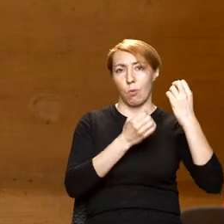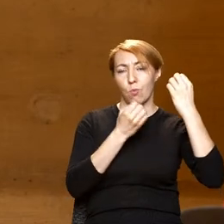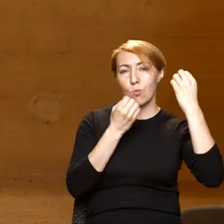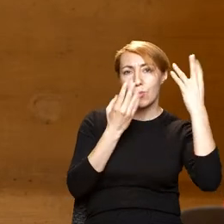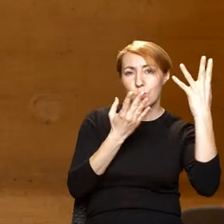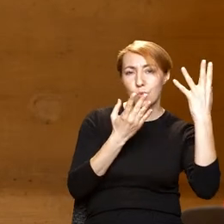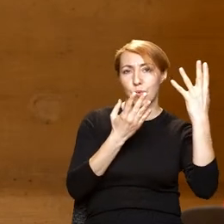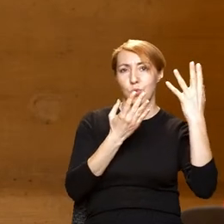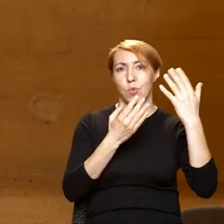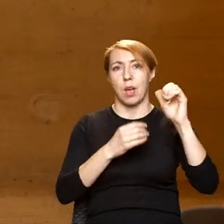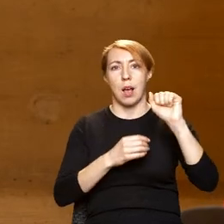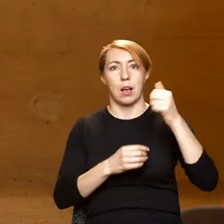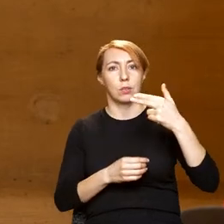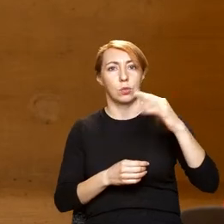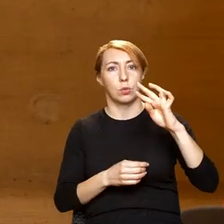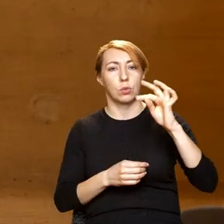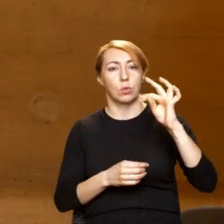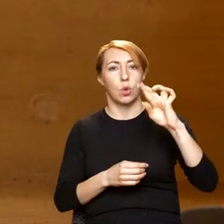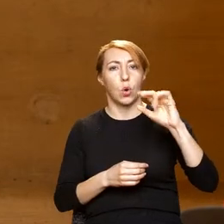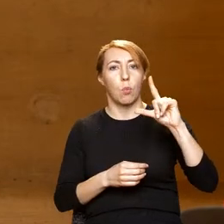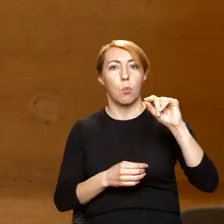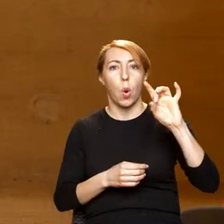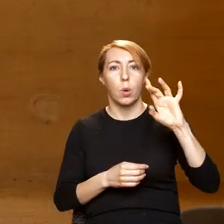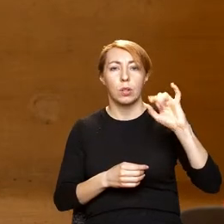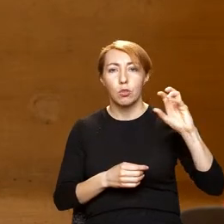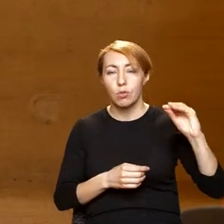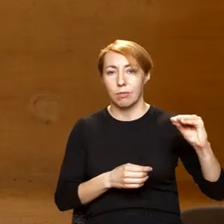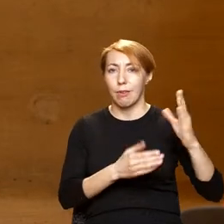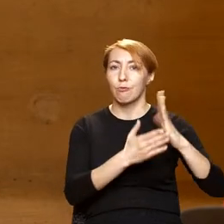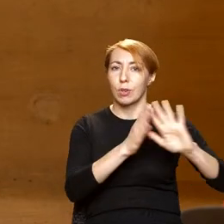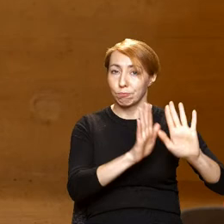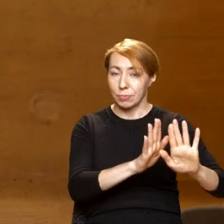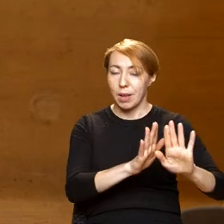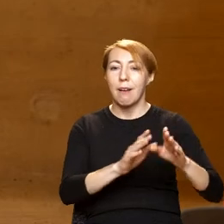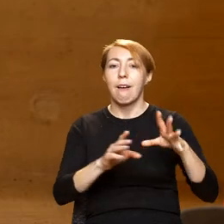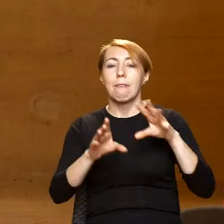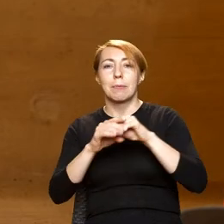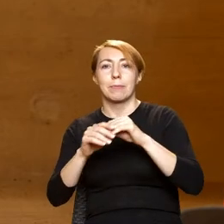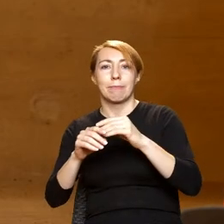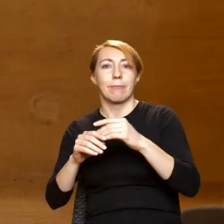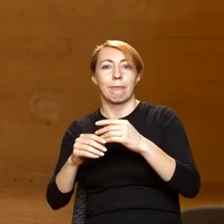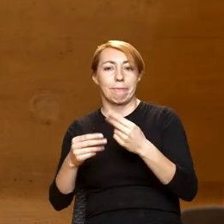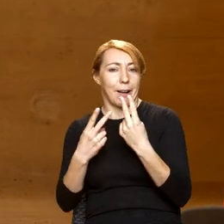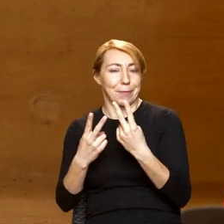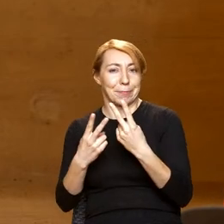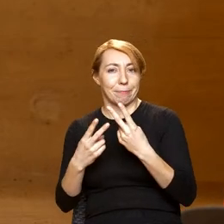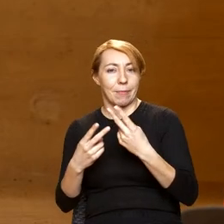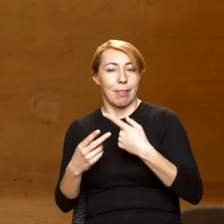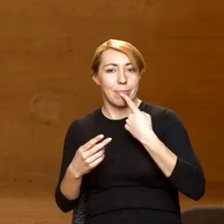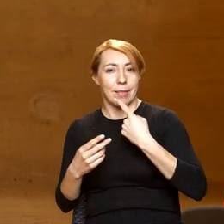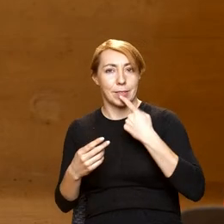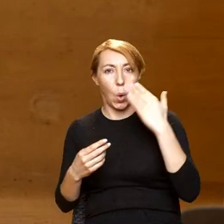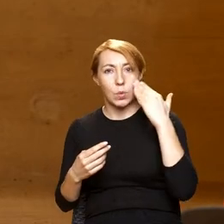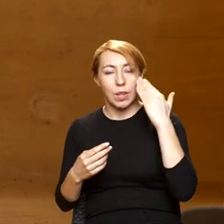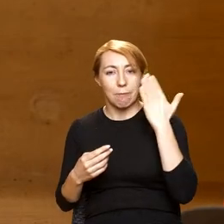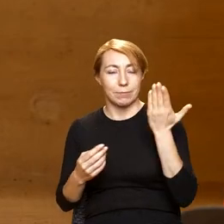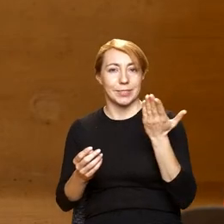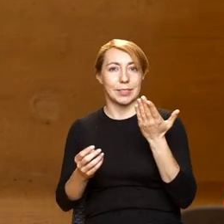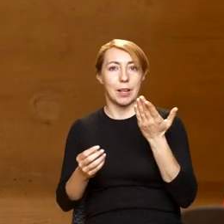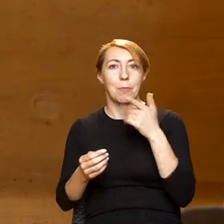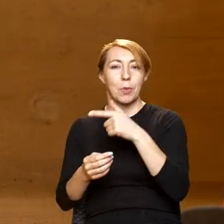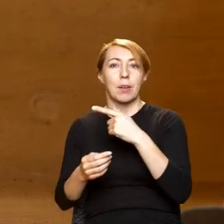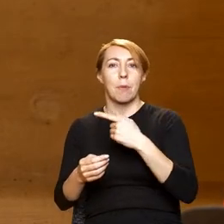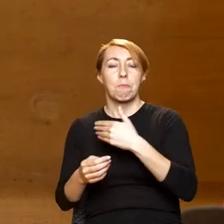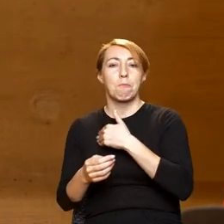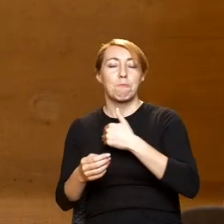kulturowych, antropologicznych i tak dalej, ma jeszcze walor językoznawczy, dlatego że mamy do czynienia z